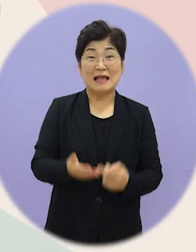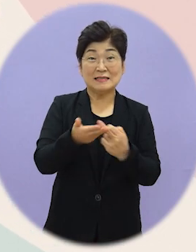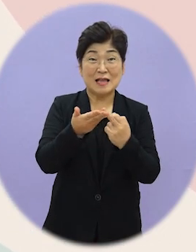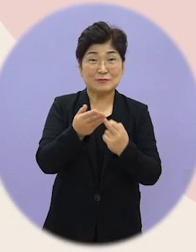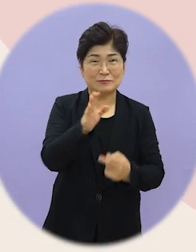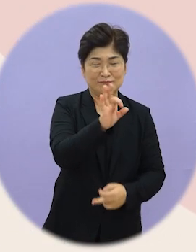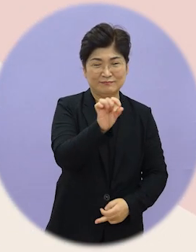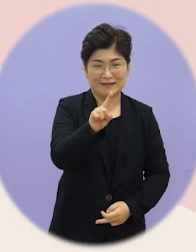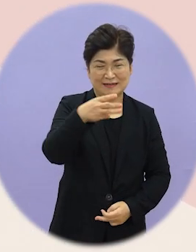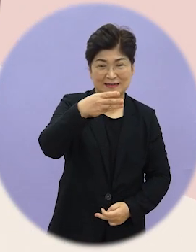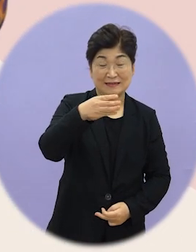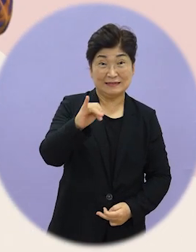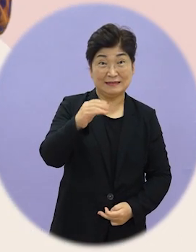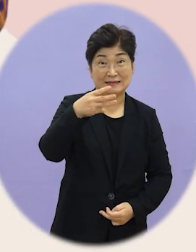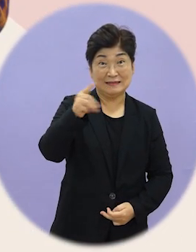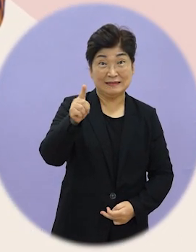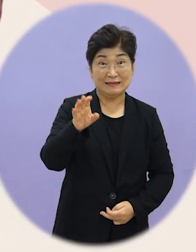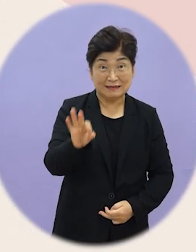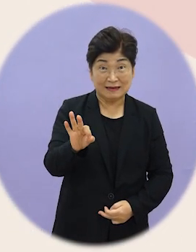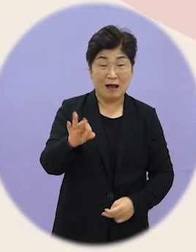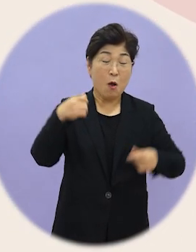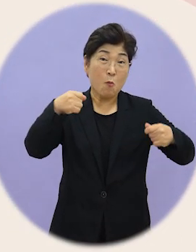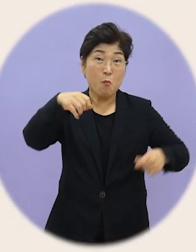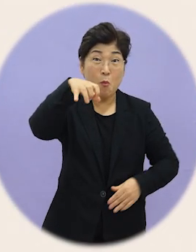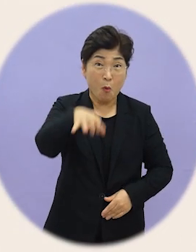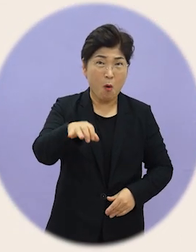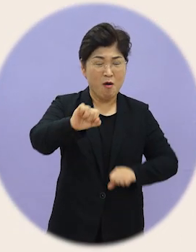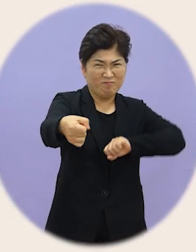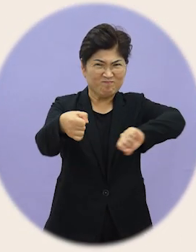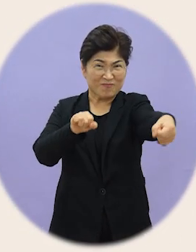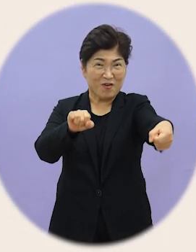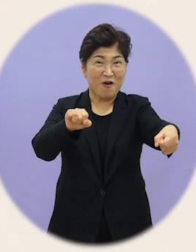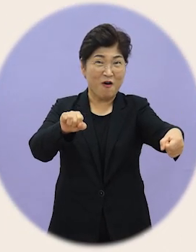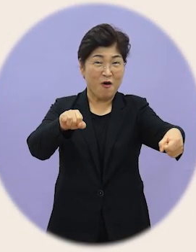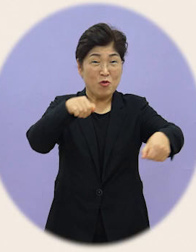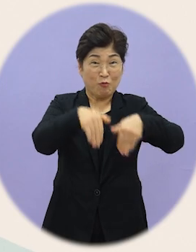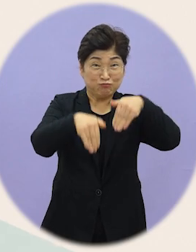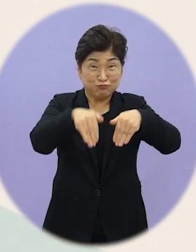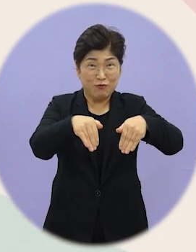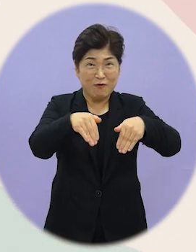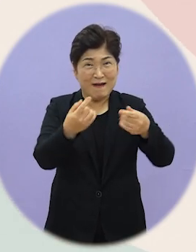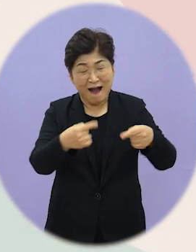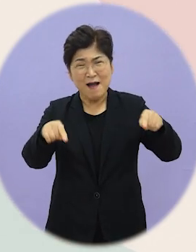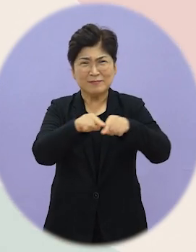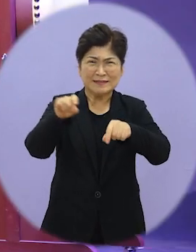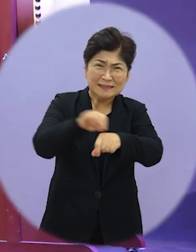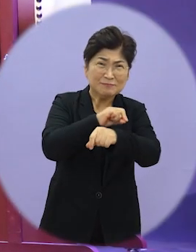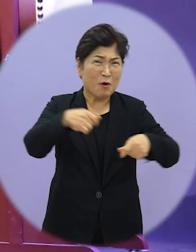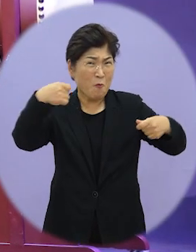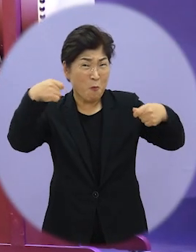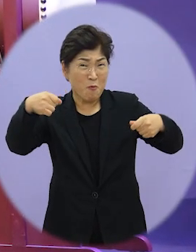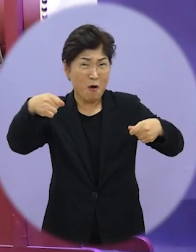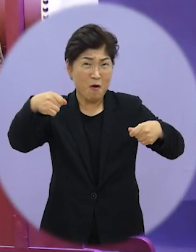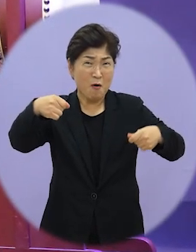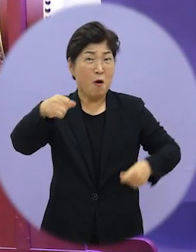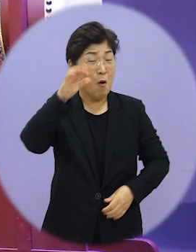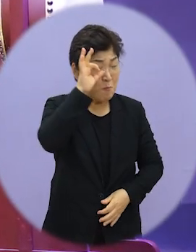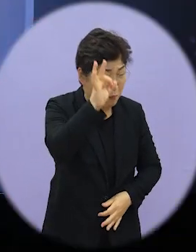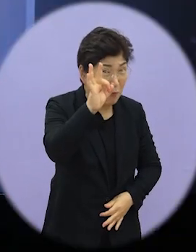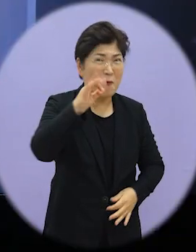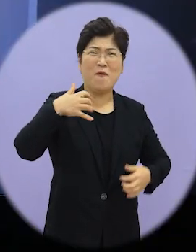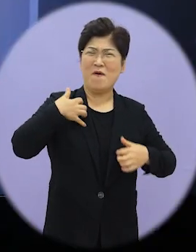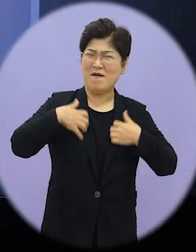있습니다. 제주 아리랑 공연장에서는 전 세계를 사로잡은 태권도와 한국 무용이 결합한 특별한 매력의